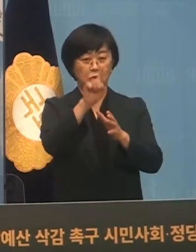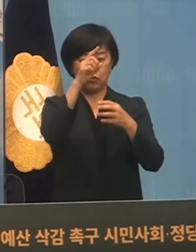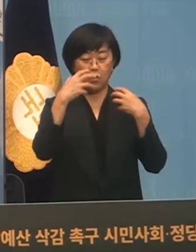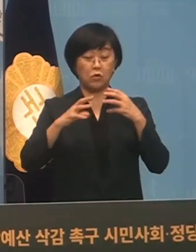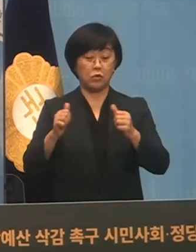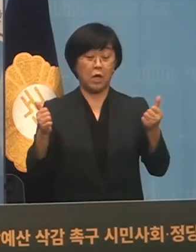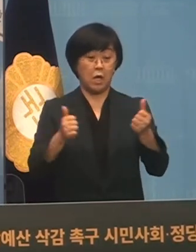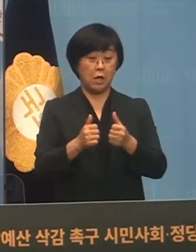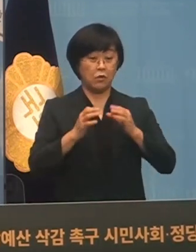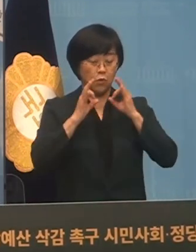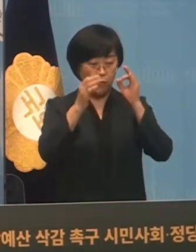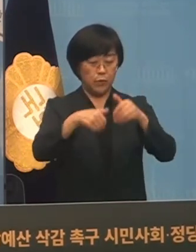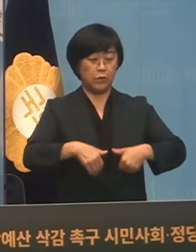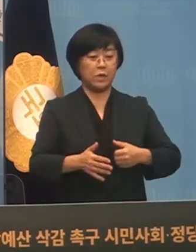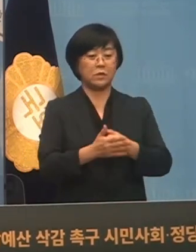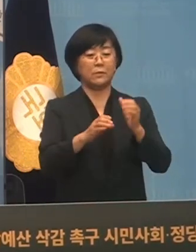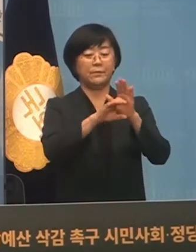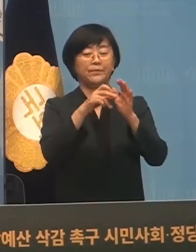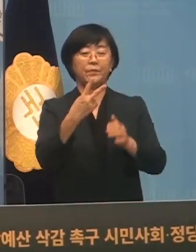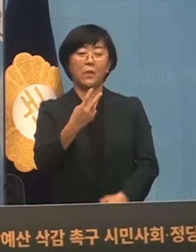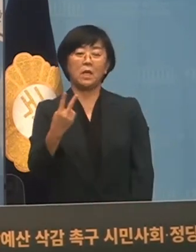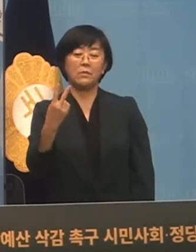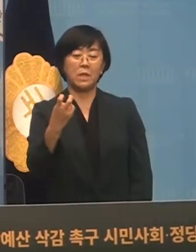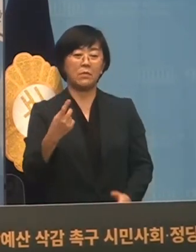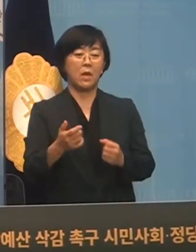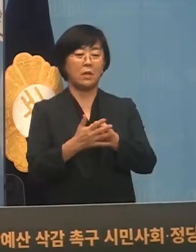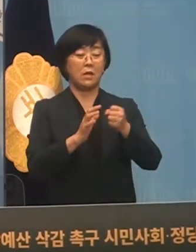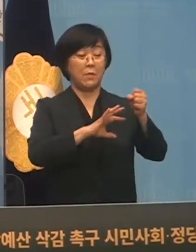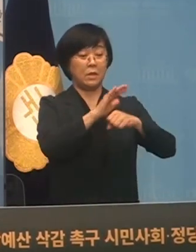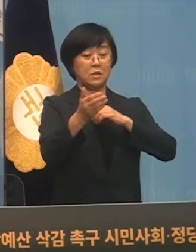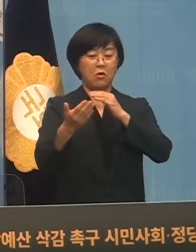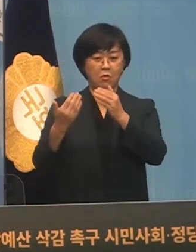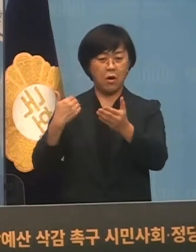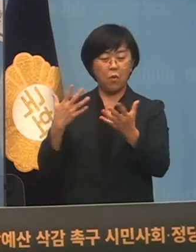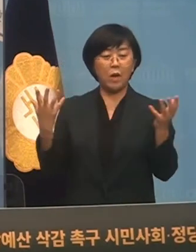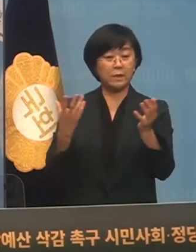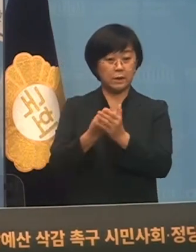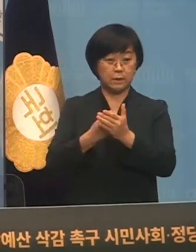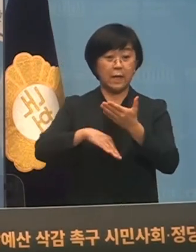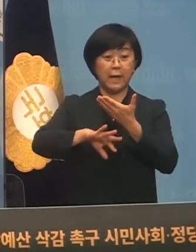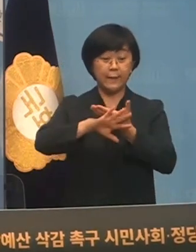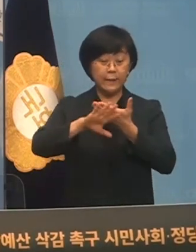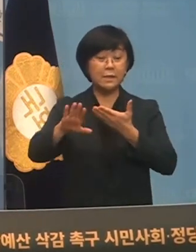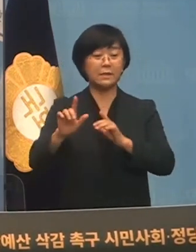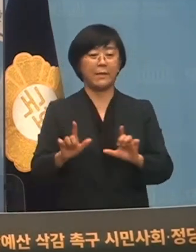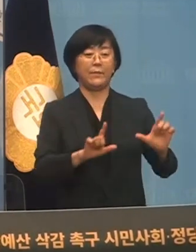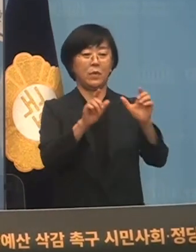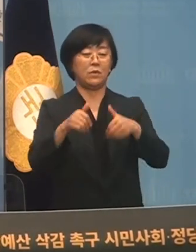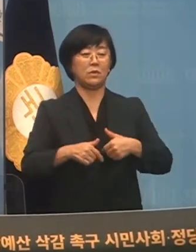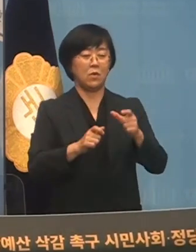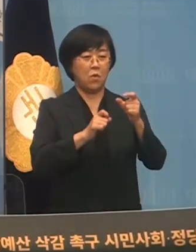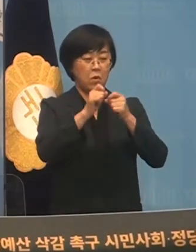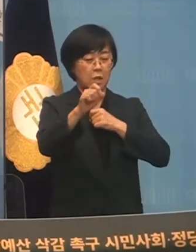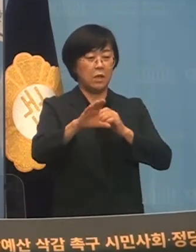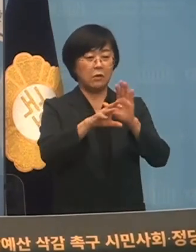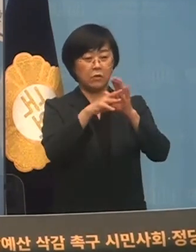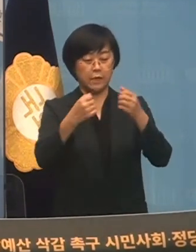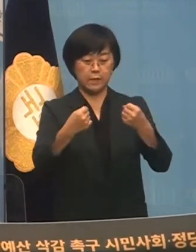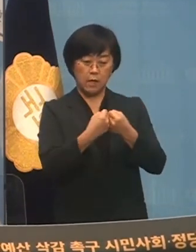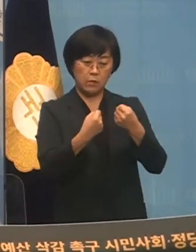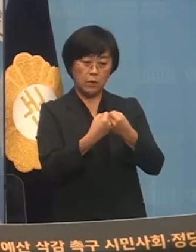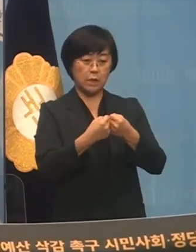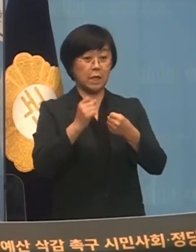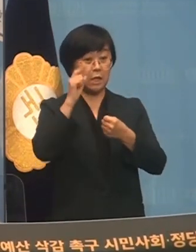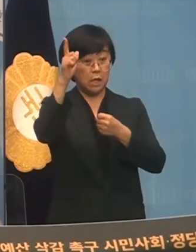합니다. 위드 코로나 2022년은 코로나 팬데믹 이전과는 완전히 달라져야 합니다. 긴 코로나19와의 싸움으로 우리가